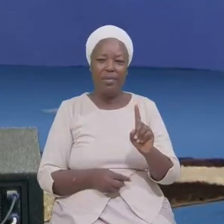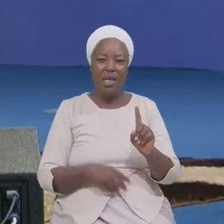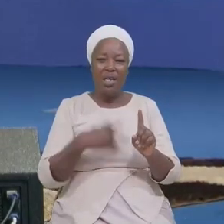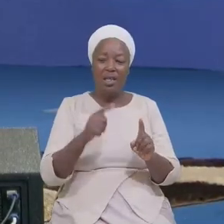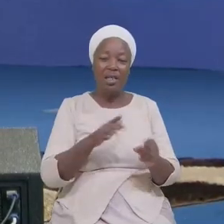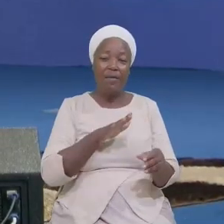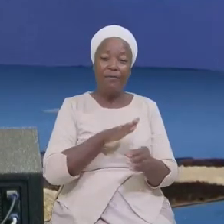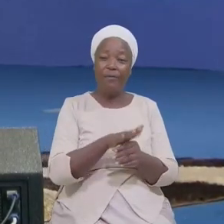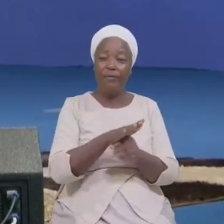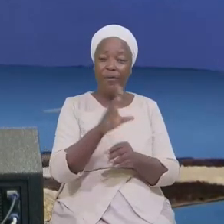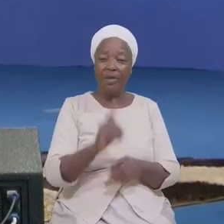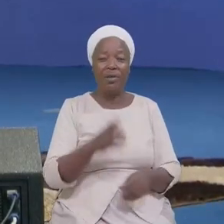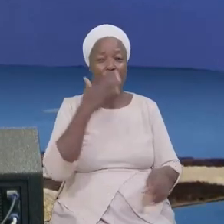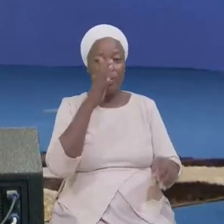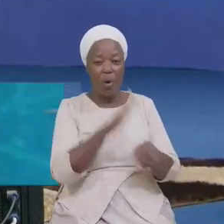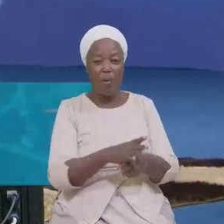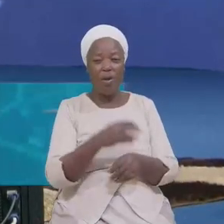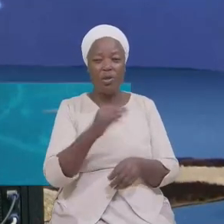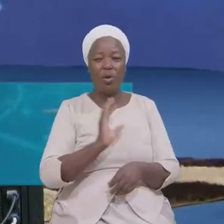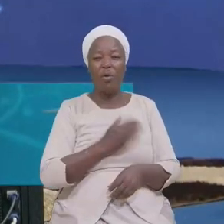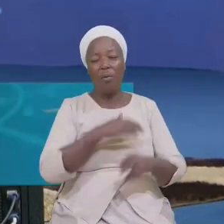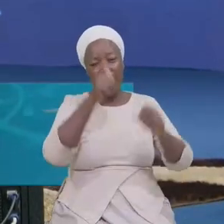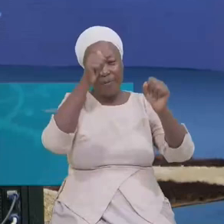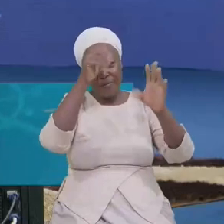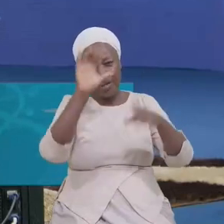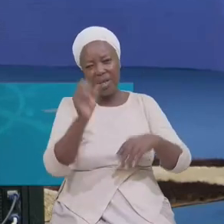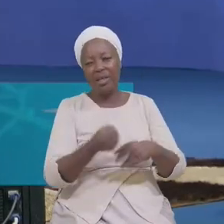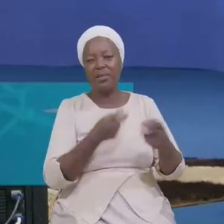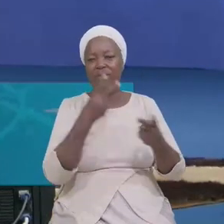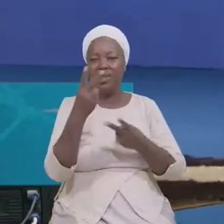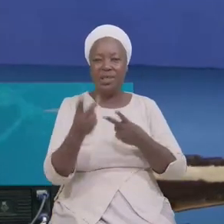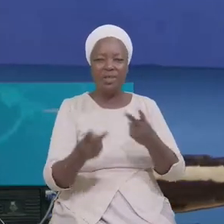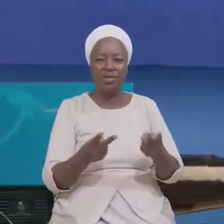La promesse accomplie de la visitation du Père.